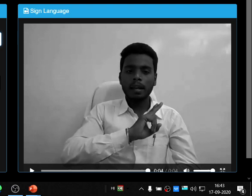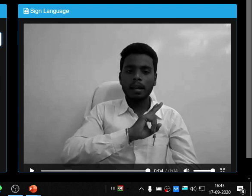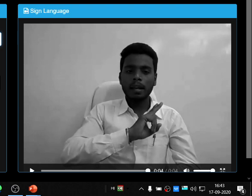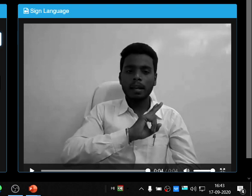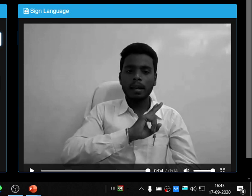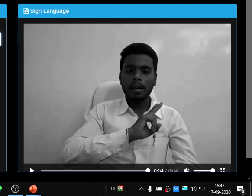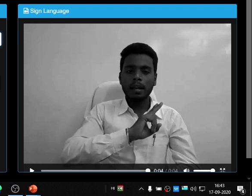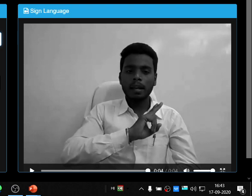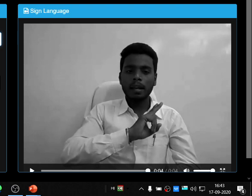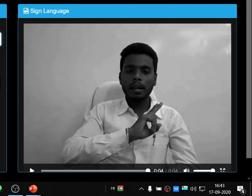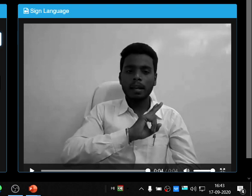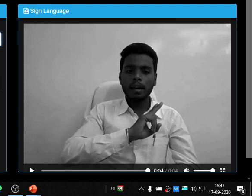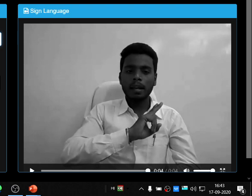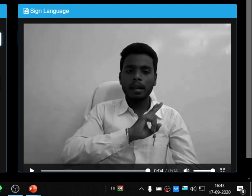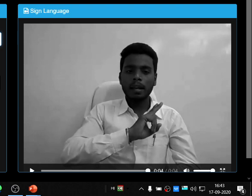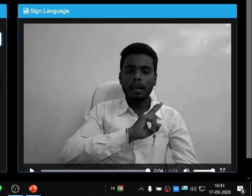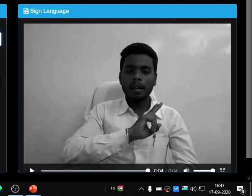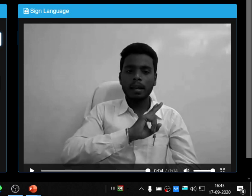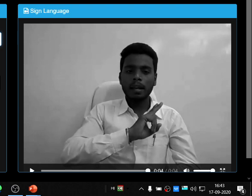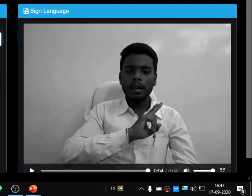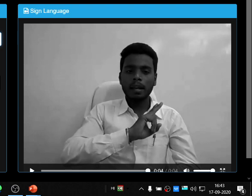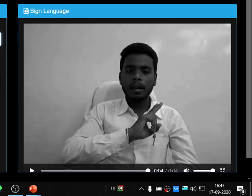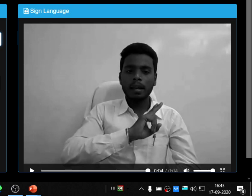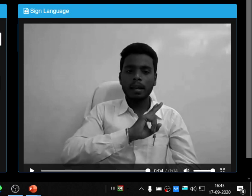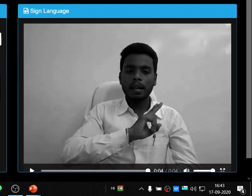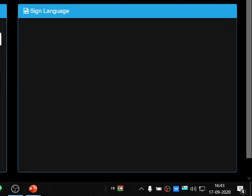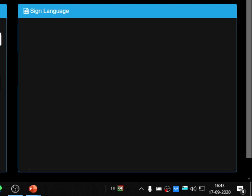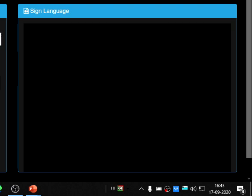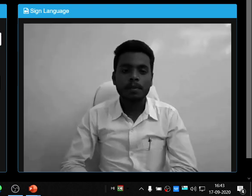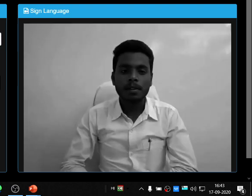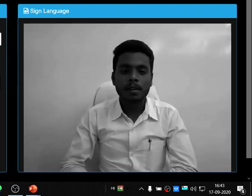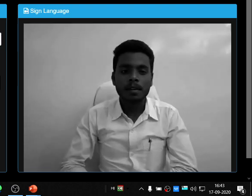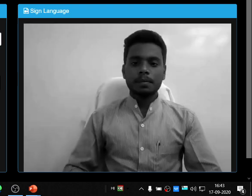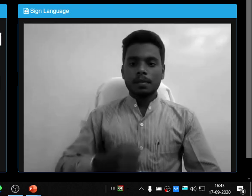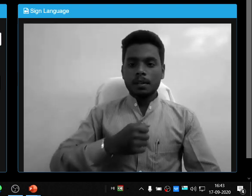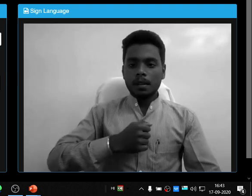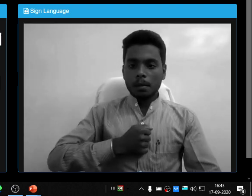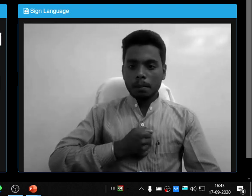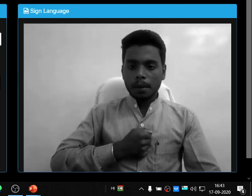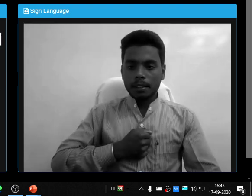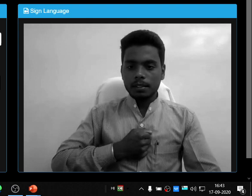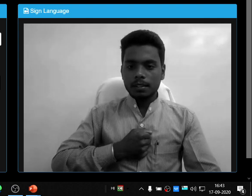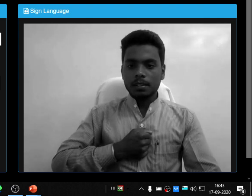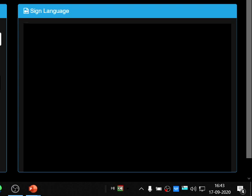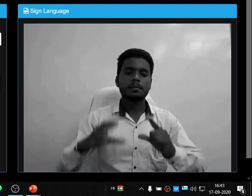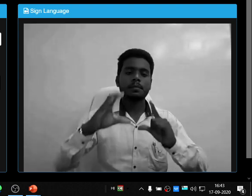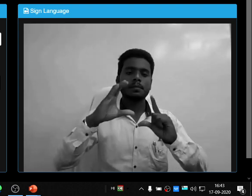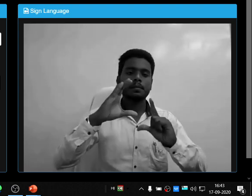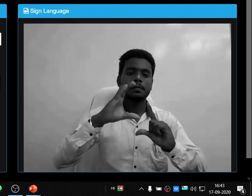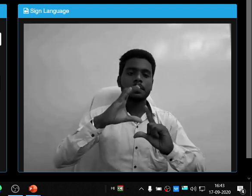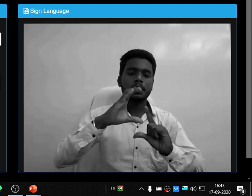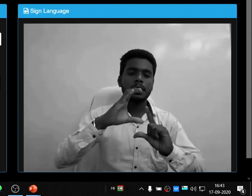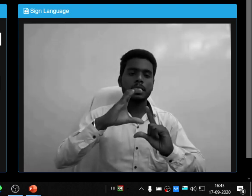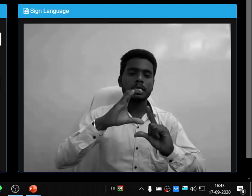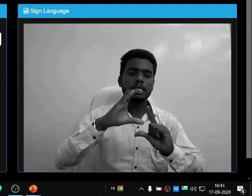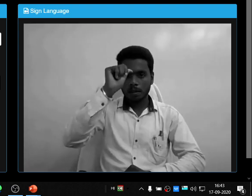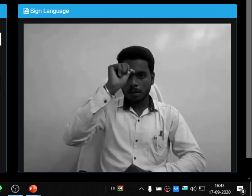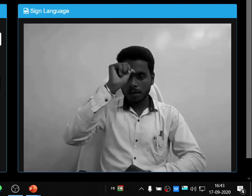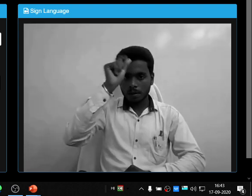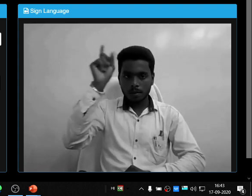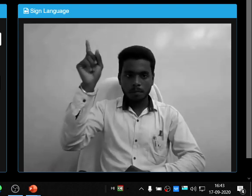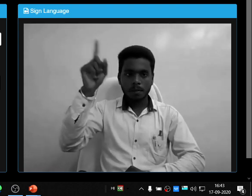भारत है, ये देखिए मेरा देश भारत है, ये किस प्रकार से होगा, मेरा